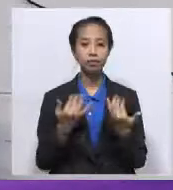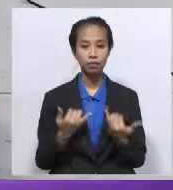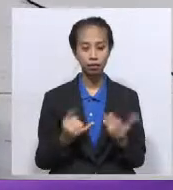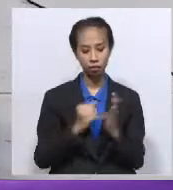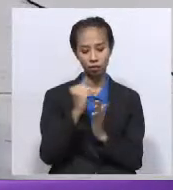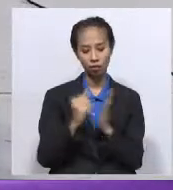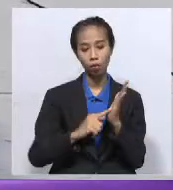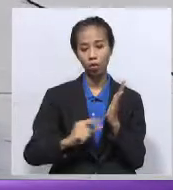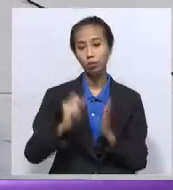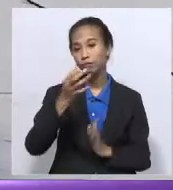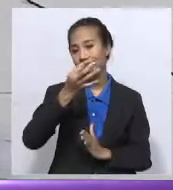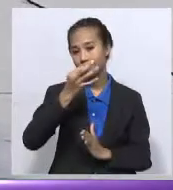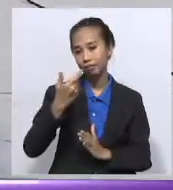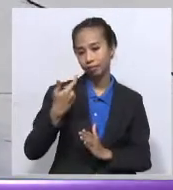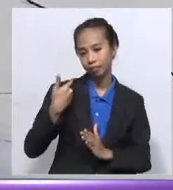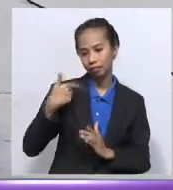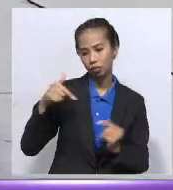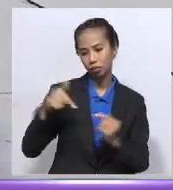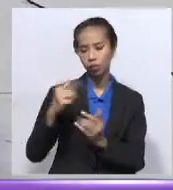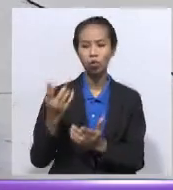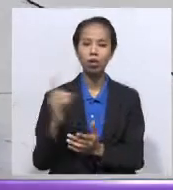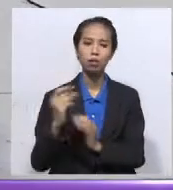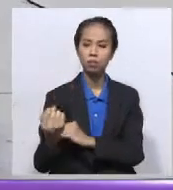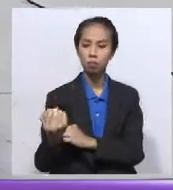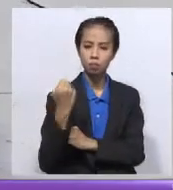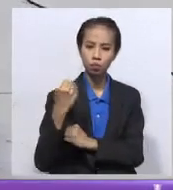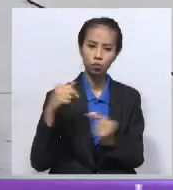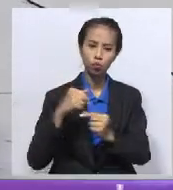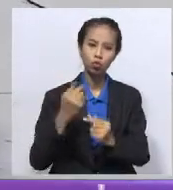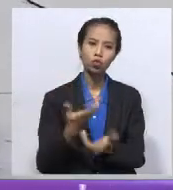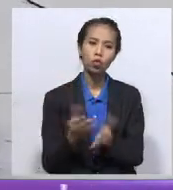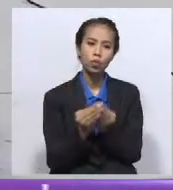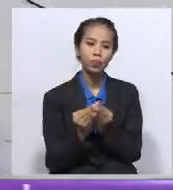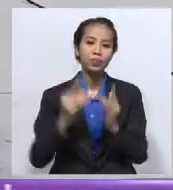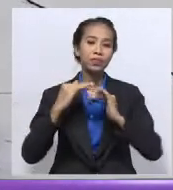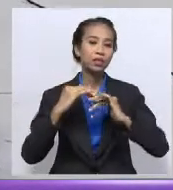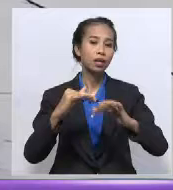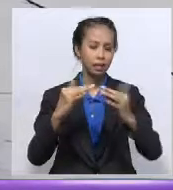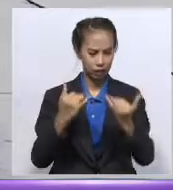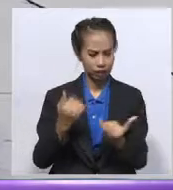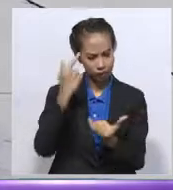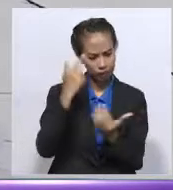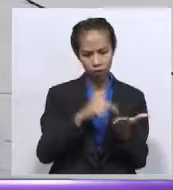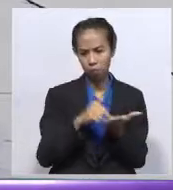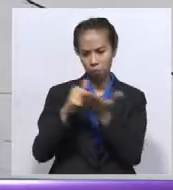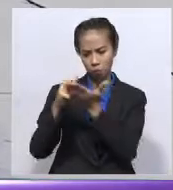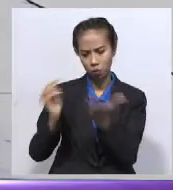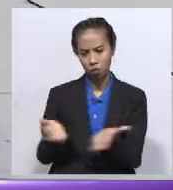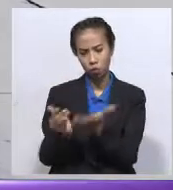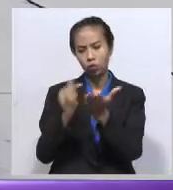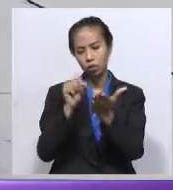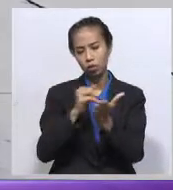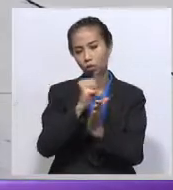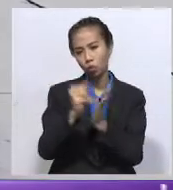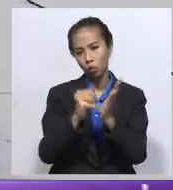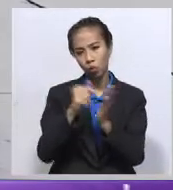จังหวัดสมุทรสาครนะคะเป็นจังหวัดที่มีศักยภาพด้านอาหารทะเลจึงจะมีการเตรียมที่จะเสนอการผลักดันจังหวัดสมุทรสาครให้